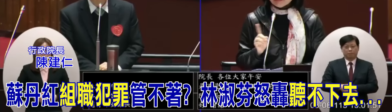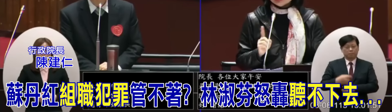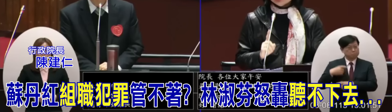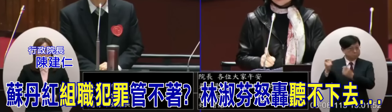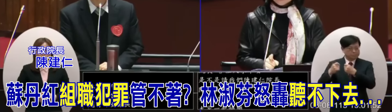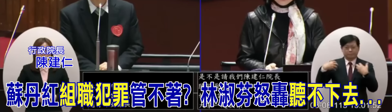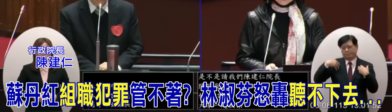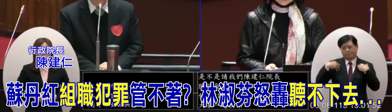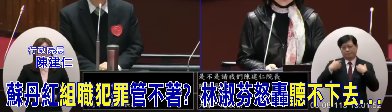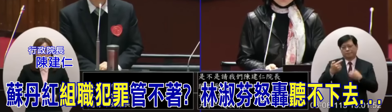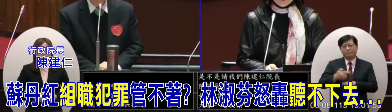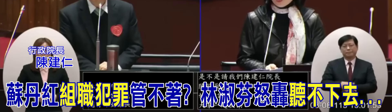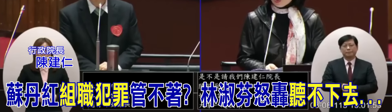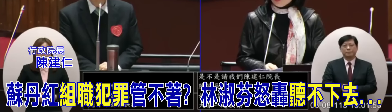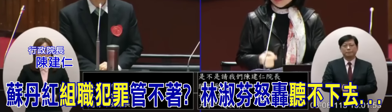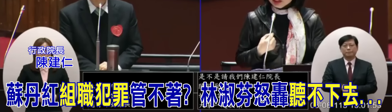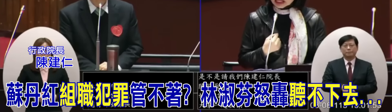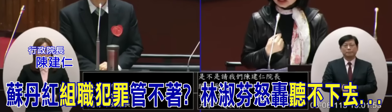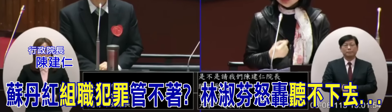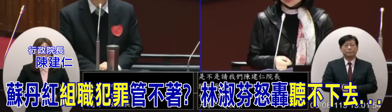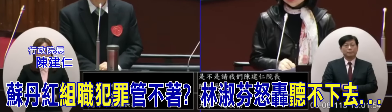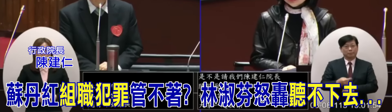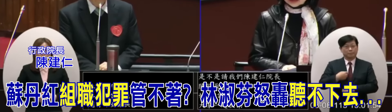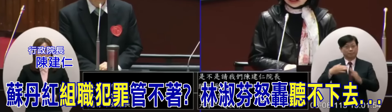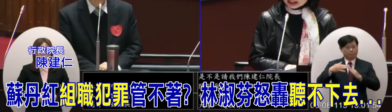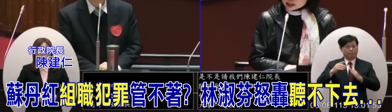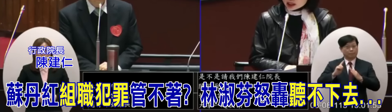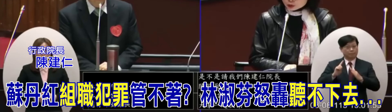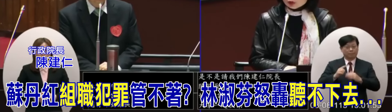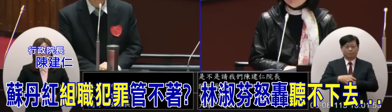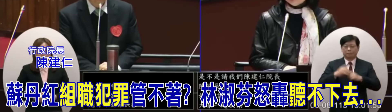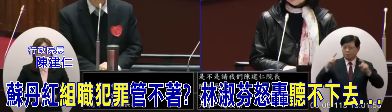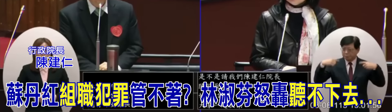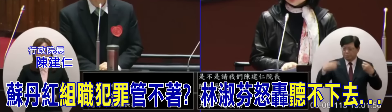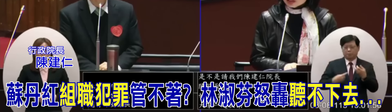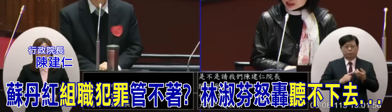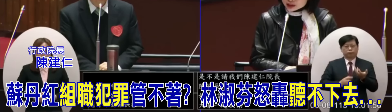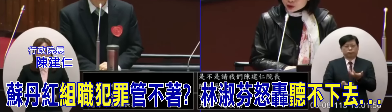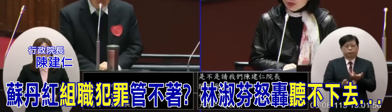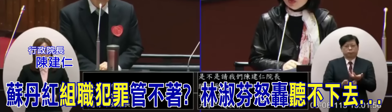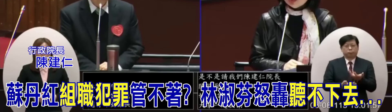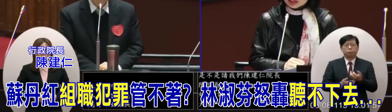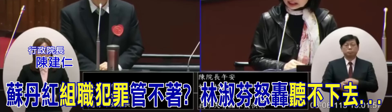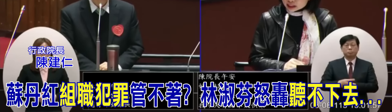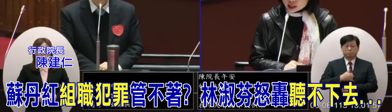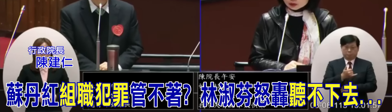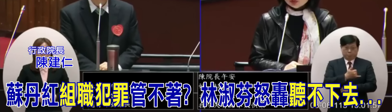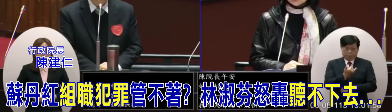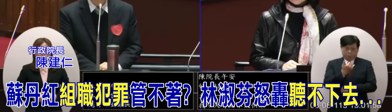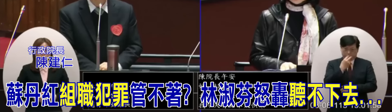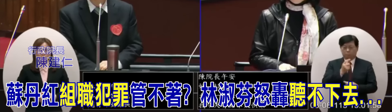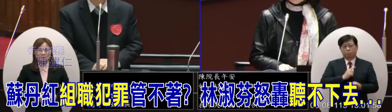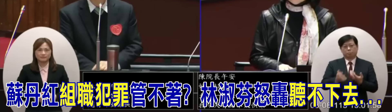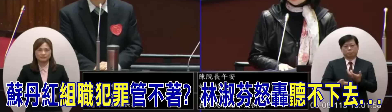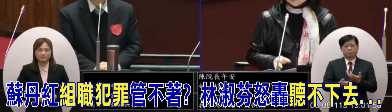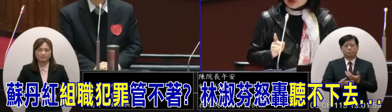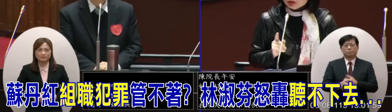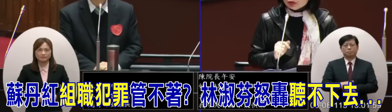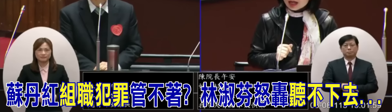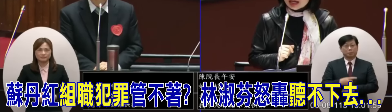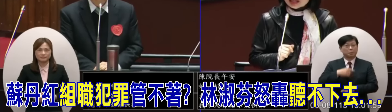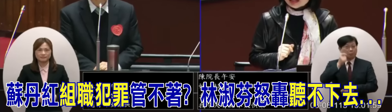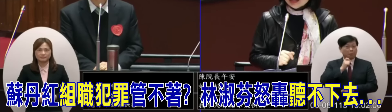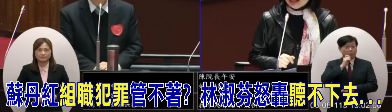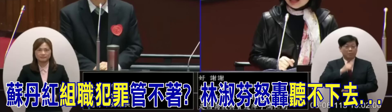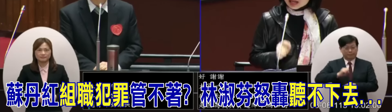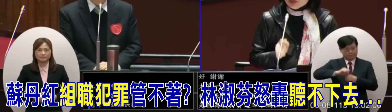阵子蛮忙的。那我们家是经常煮饭的，我自己周末也经常煮。那我很喜欢